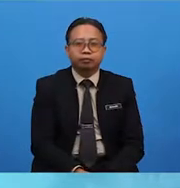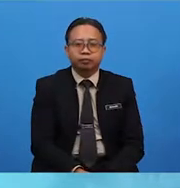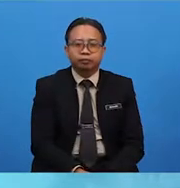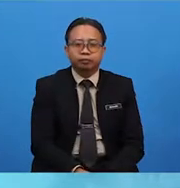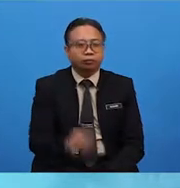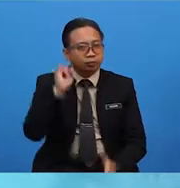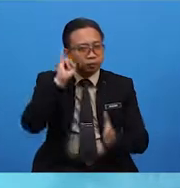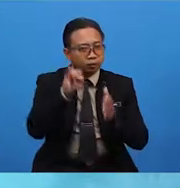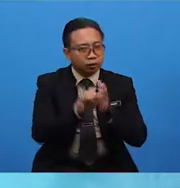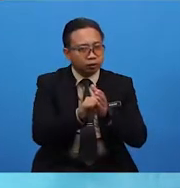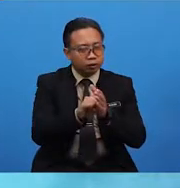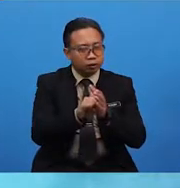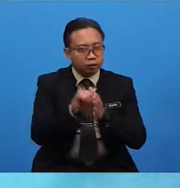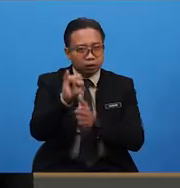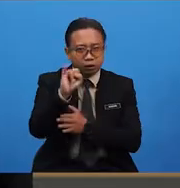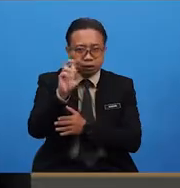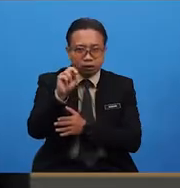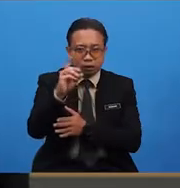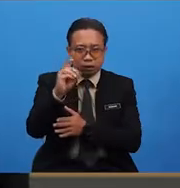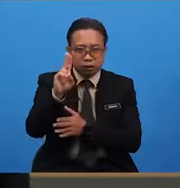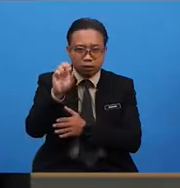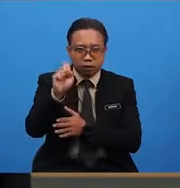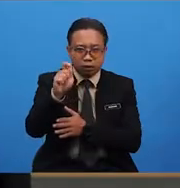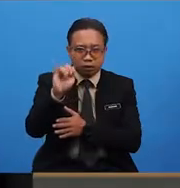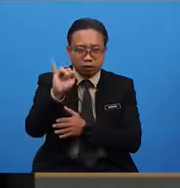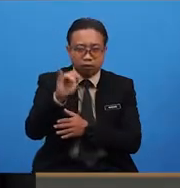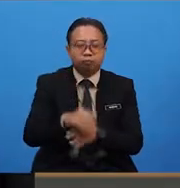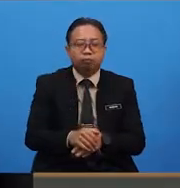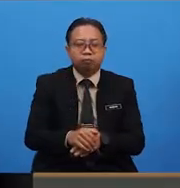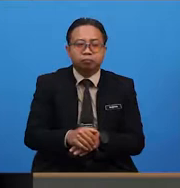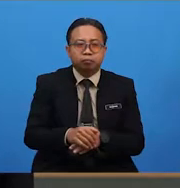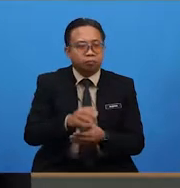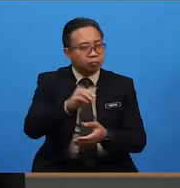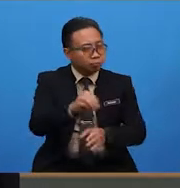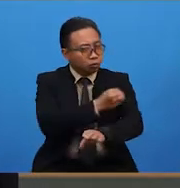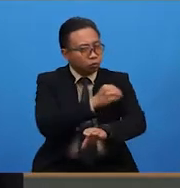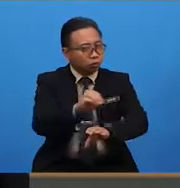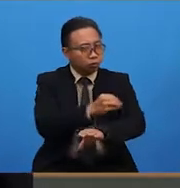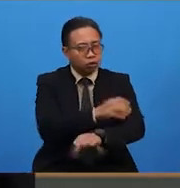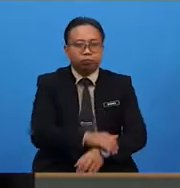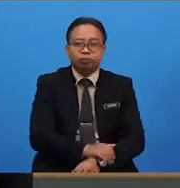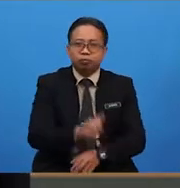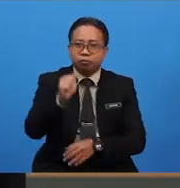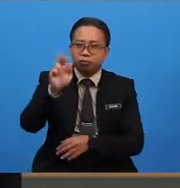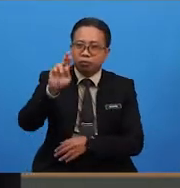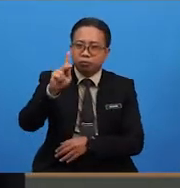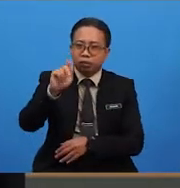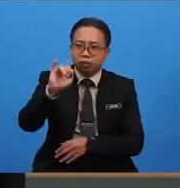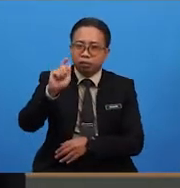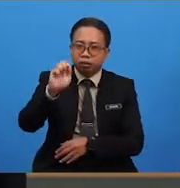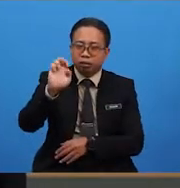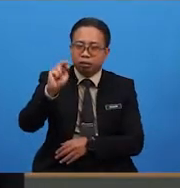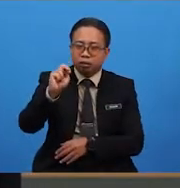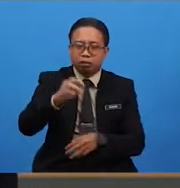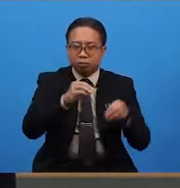investasi industri dan teknikal ilustrasi instrumen musik ilustrasi akitek dan juga